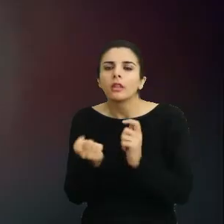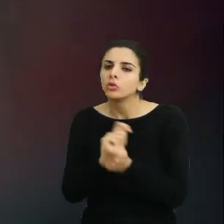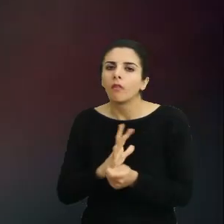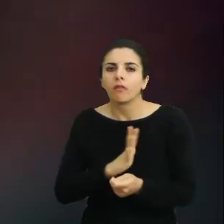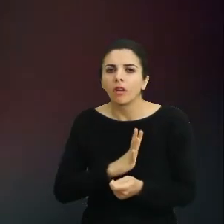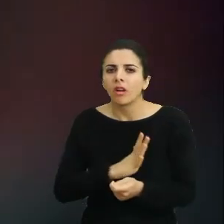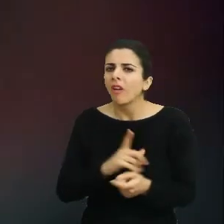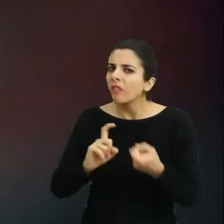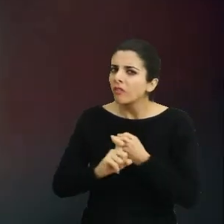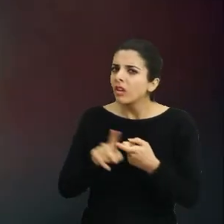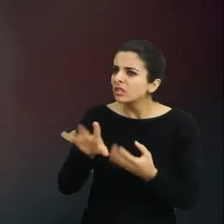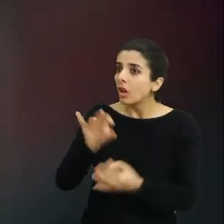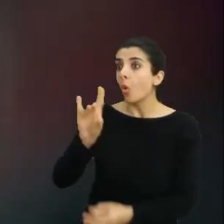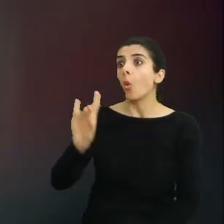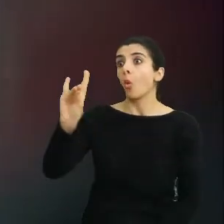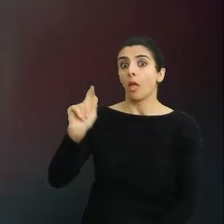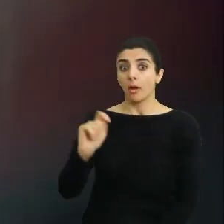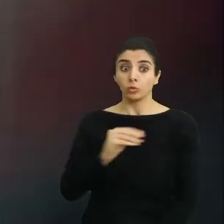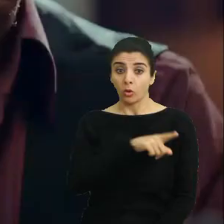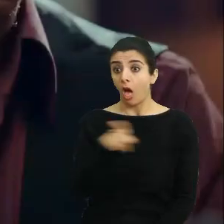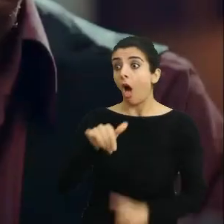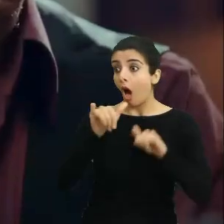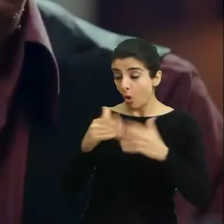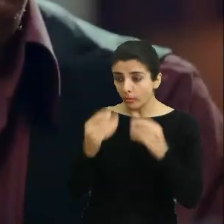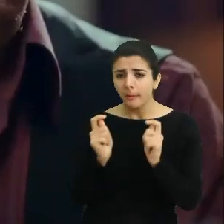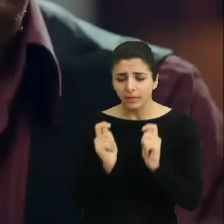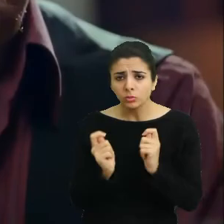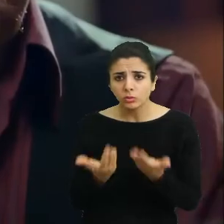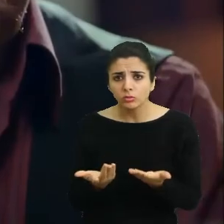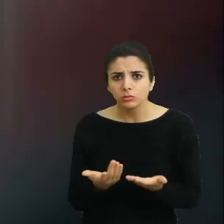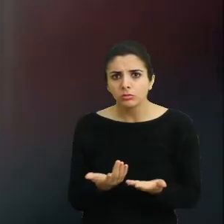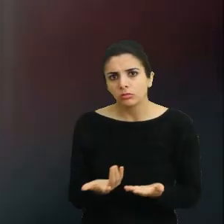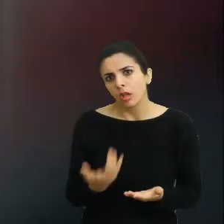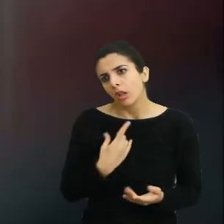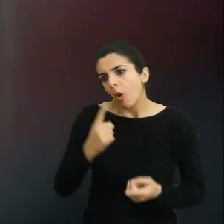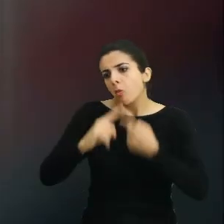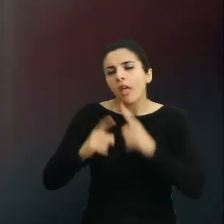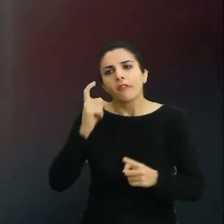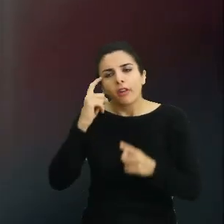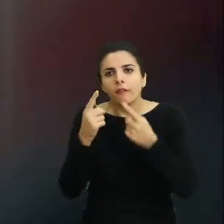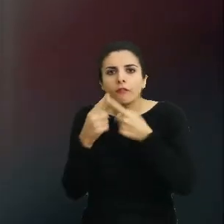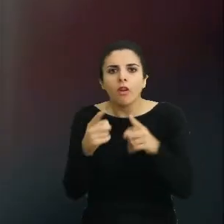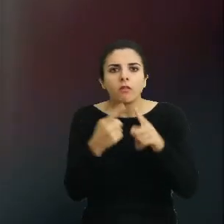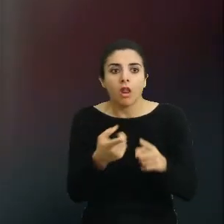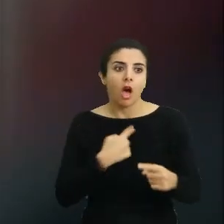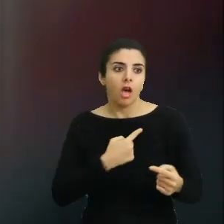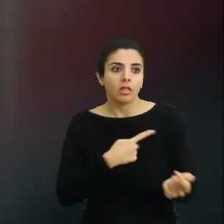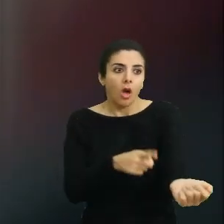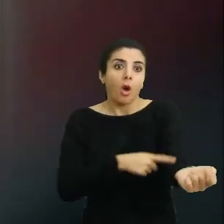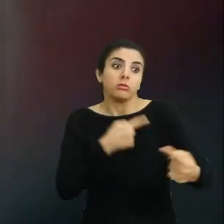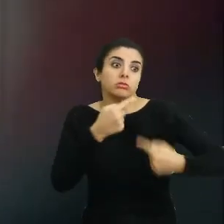şey. Ayrıca sen ülkücüsün diye yiğinde ülkücü olmak zorunda mı? Sonuçta siyasi fikir bu. Soy-sop meselesi